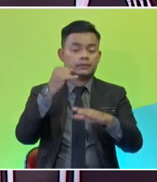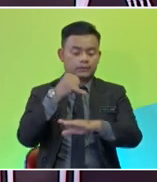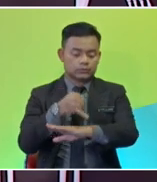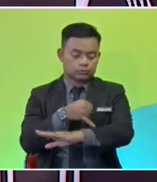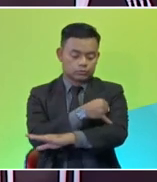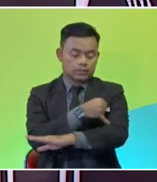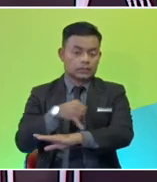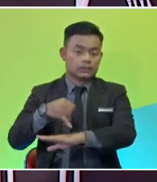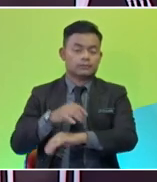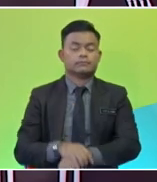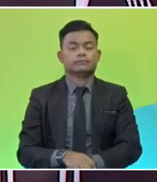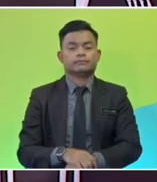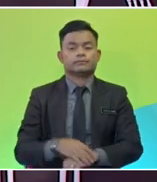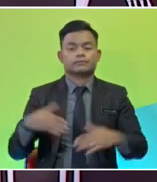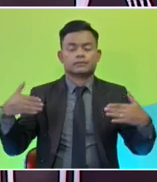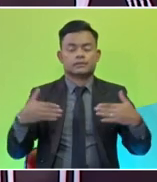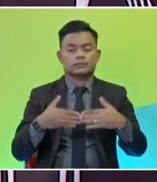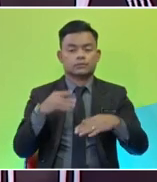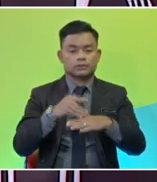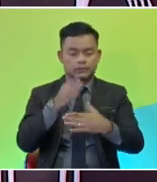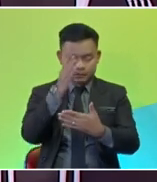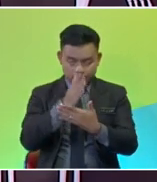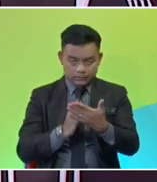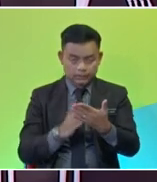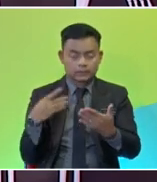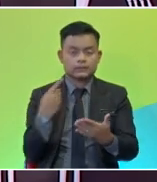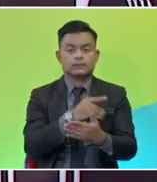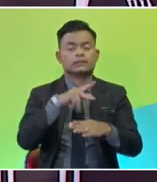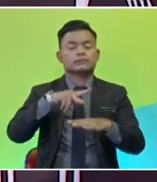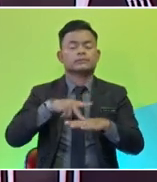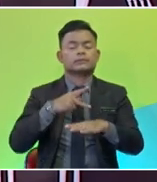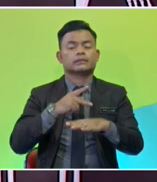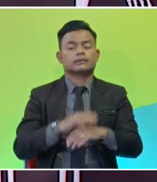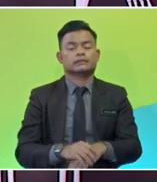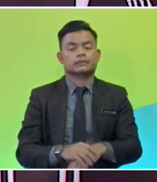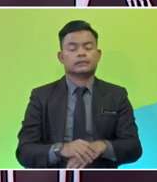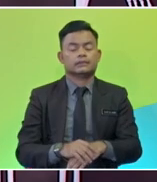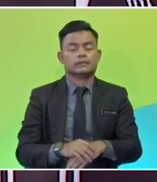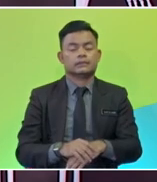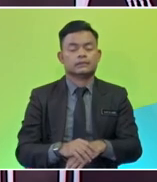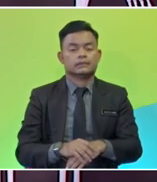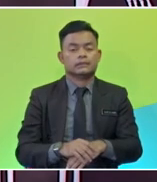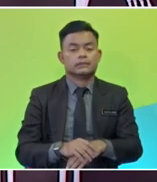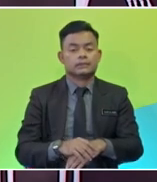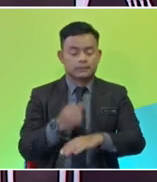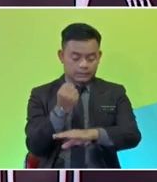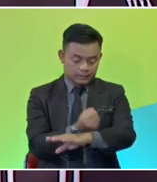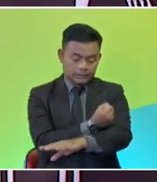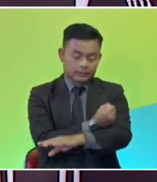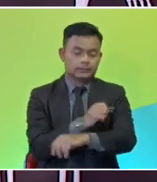penyambung di tengah-tengahnya kita akan Panggil adalah sendi kita akan menemukannya